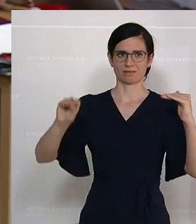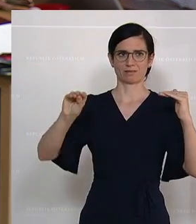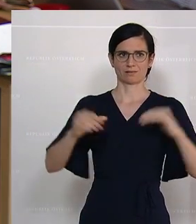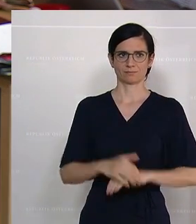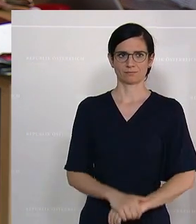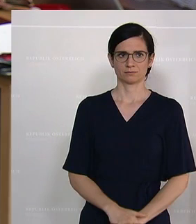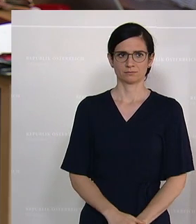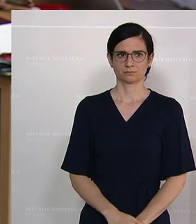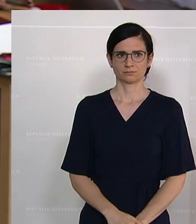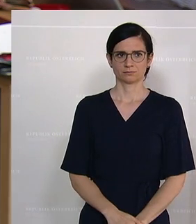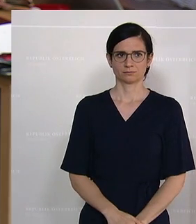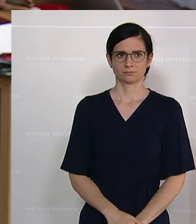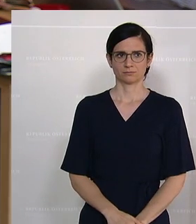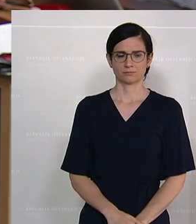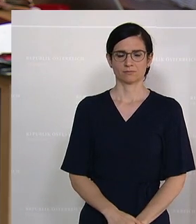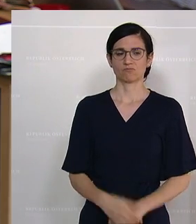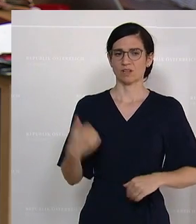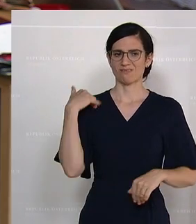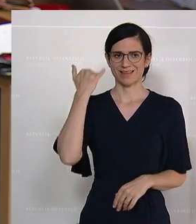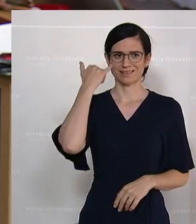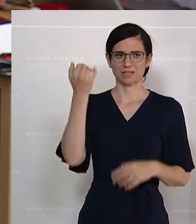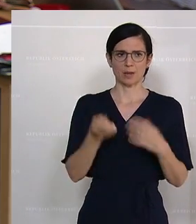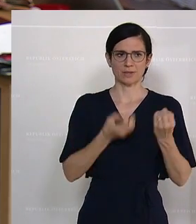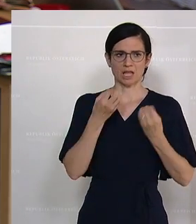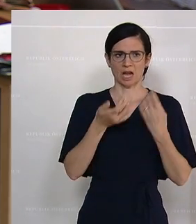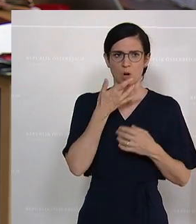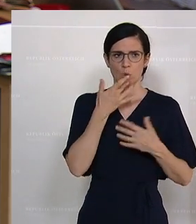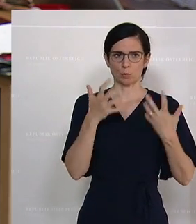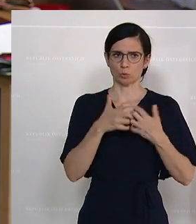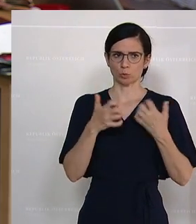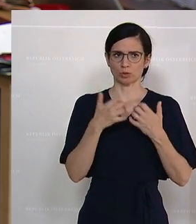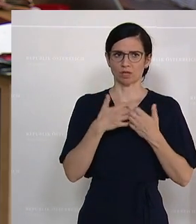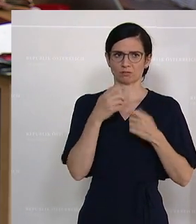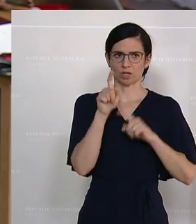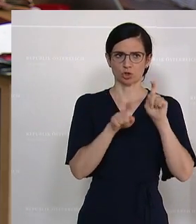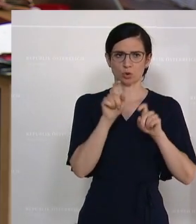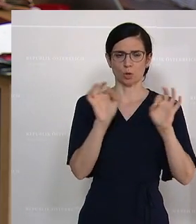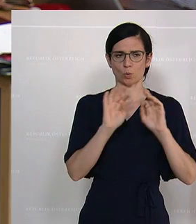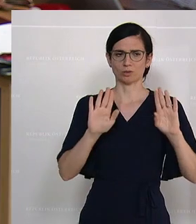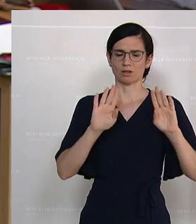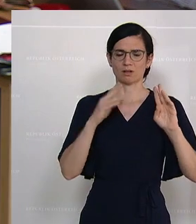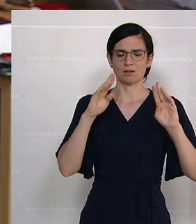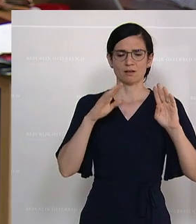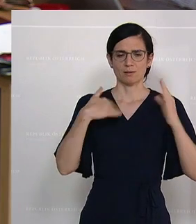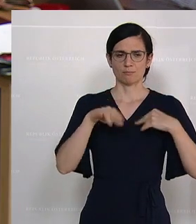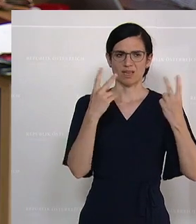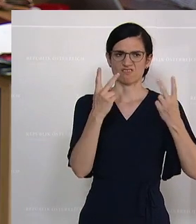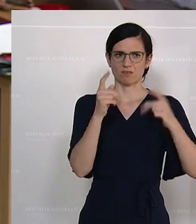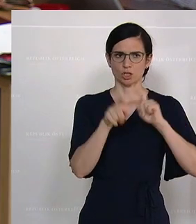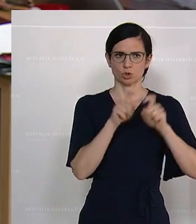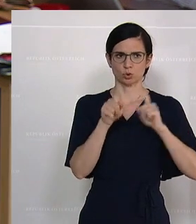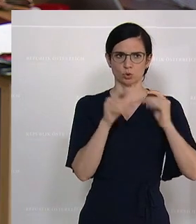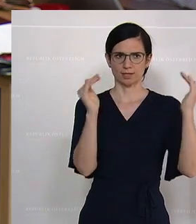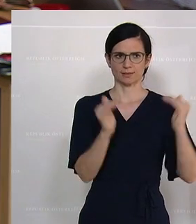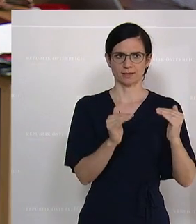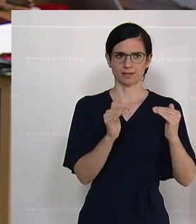vorschlag war einfach eine steuersenkung ja zum beispiel auf mineralölprodukte als steuer oder mehrwertsteuer damit deutschland gesehen innerhalb